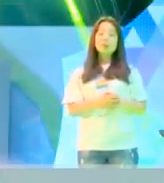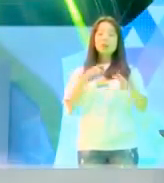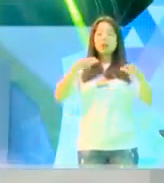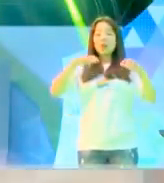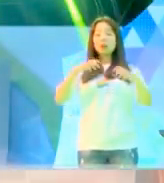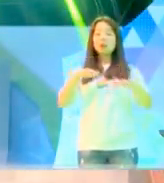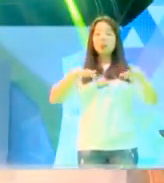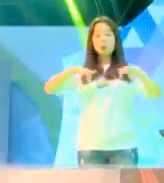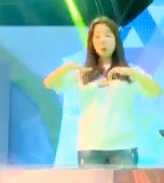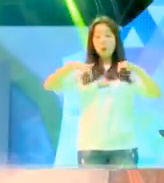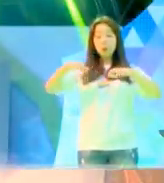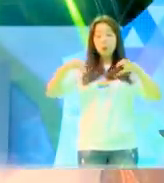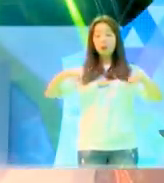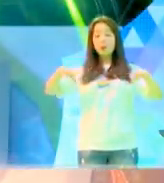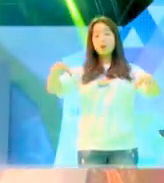골목길마다